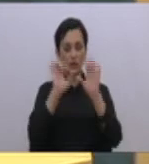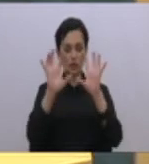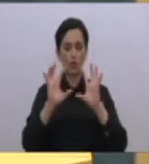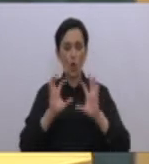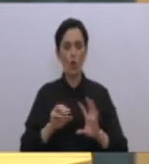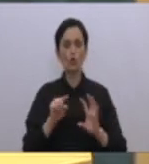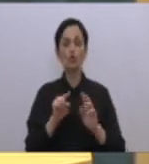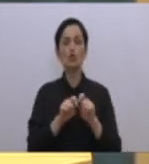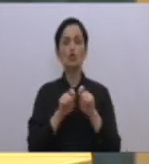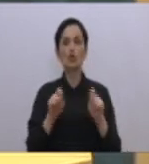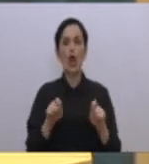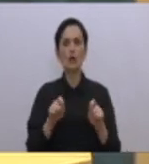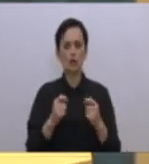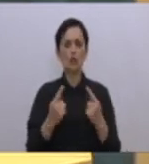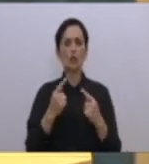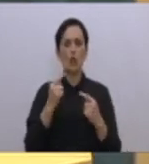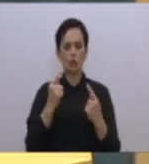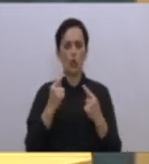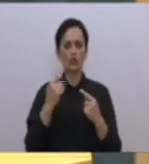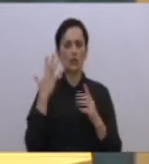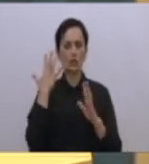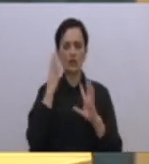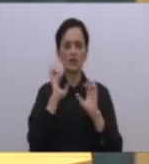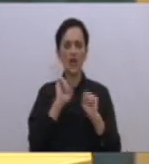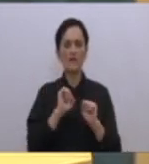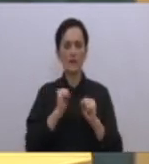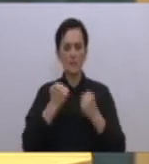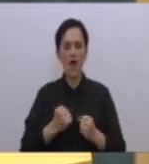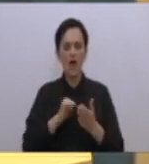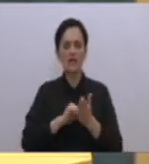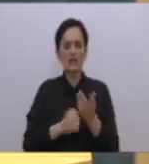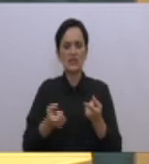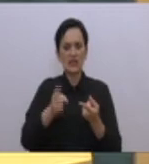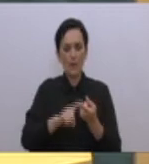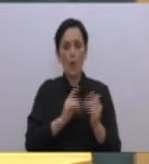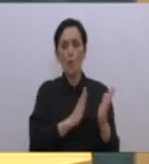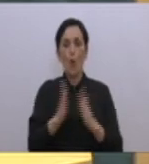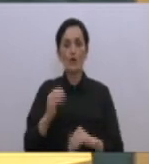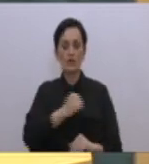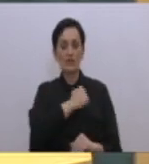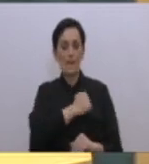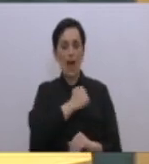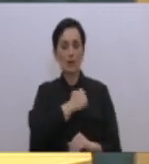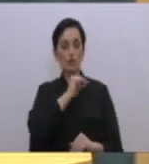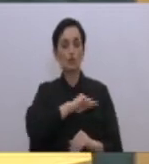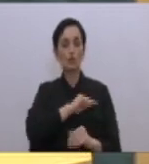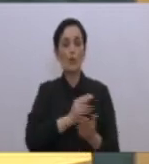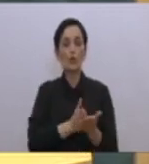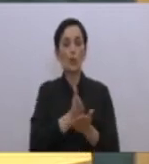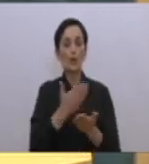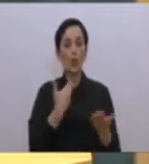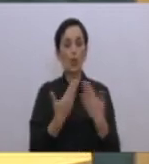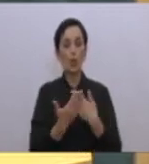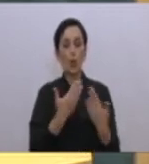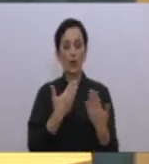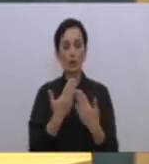რომელიც შექმნის ტოტალური თავდაცვის მყარ სამართლების საფუძვლებს, მოაწესრიგებს სამხედრო სამსახურის გავლასთან დაკავშირებულ ურთიერთობებს,